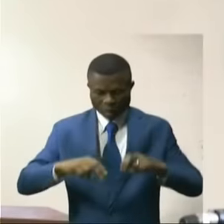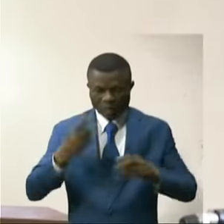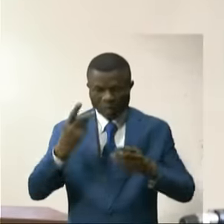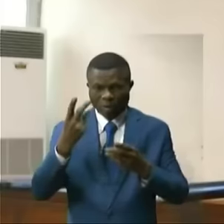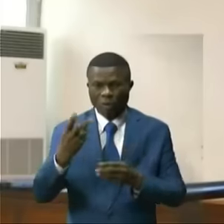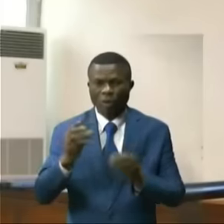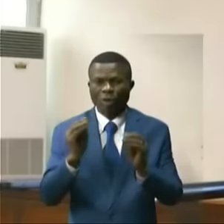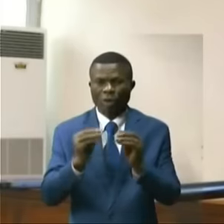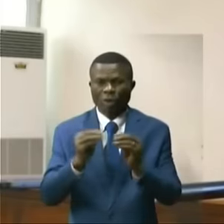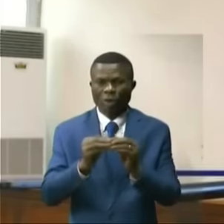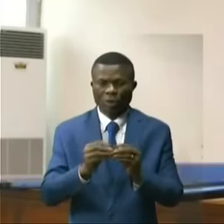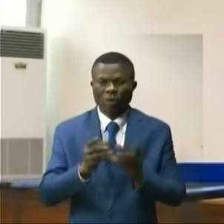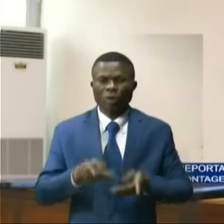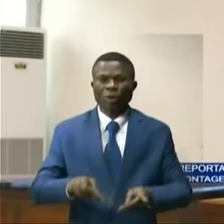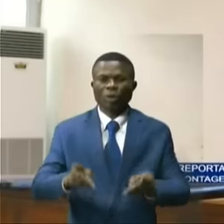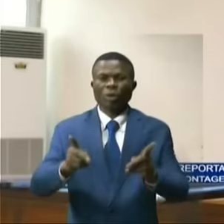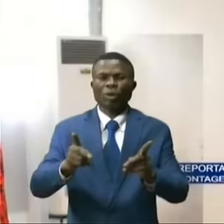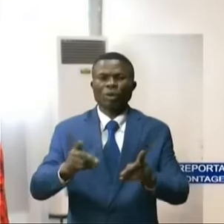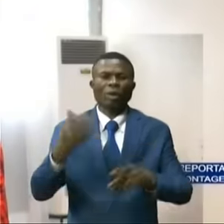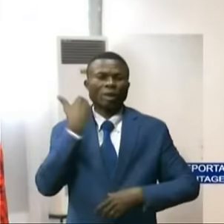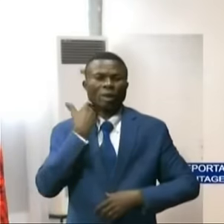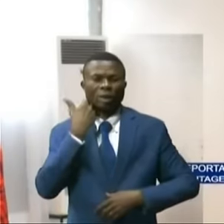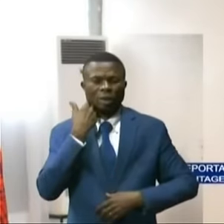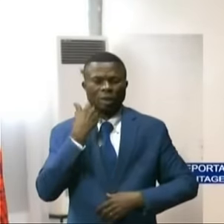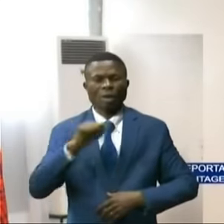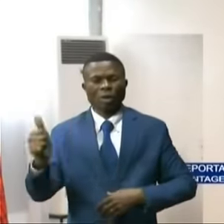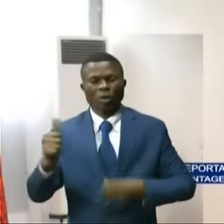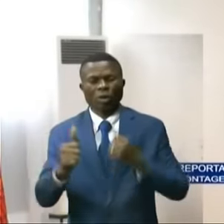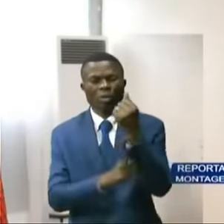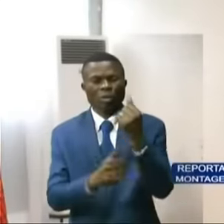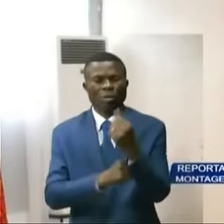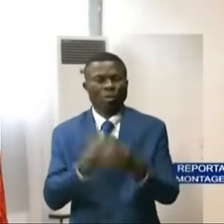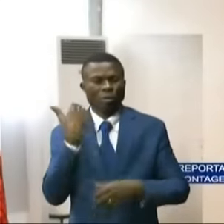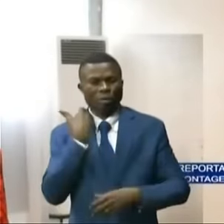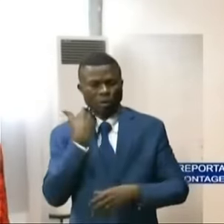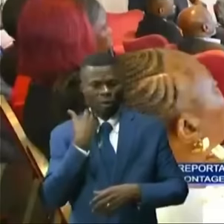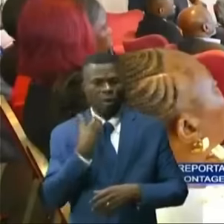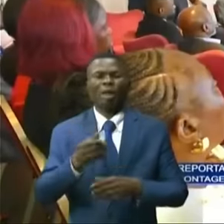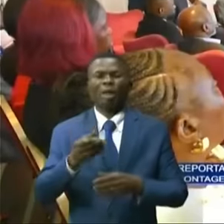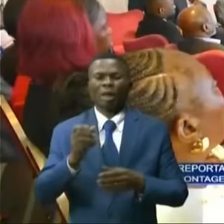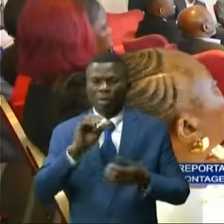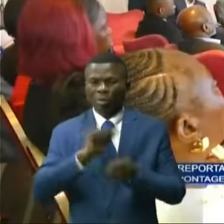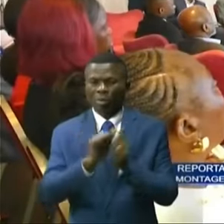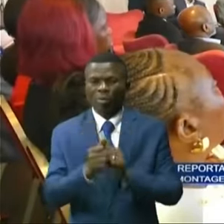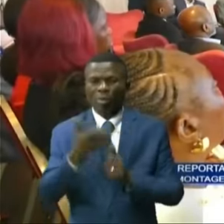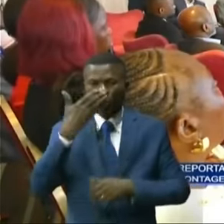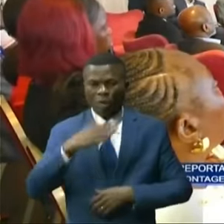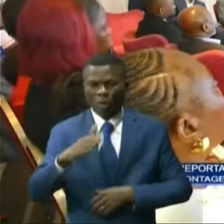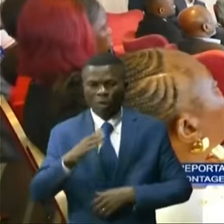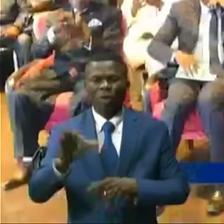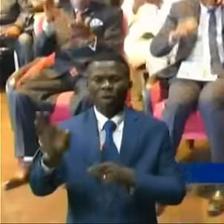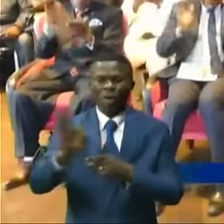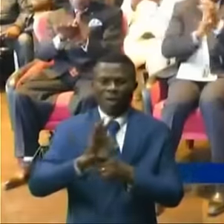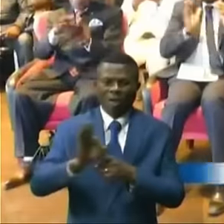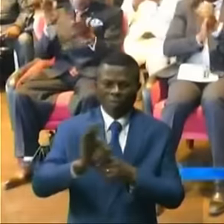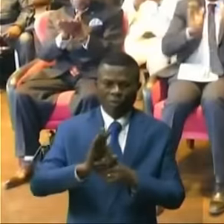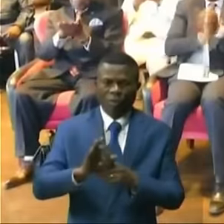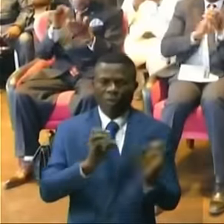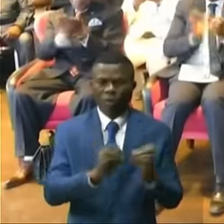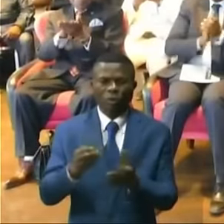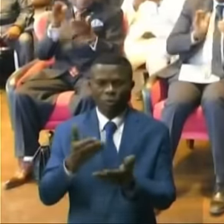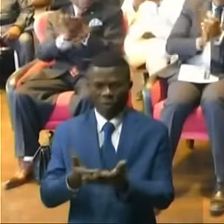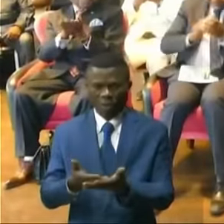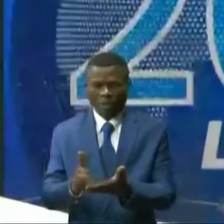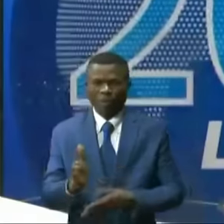rondent sur le parcours des patients de quelques maladies des sessions médicales ainsi que que des ateliers de